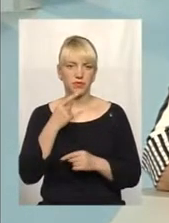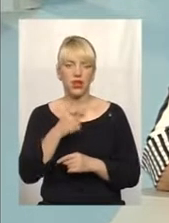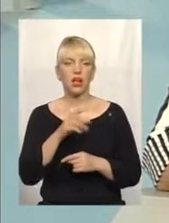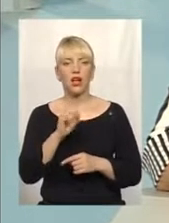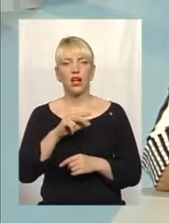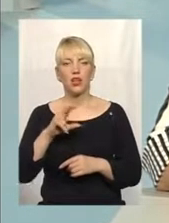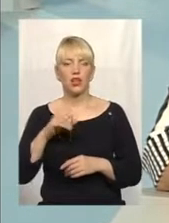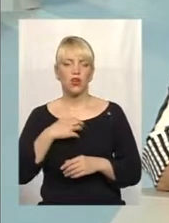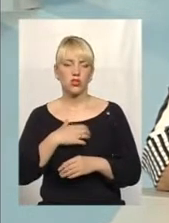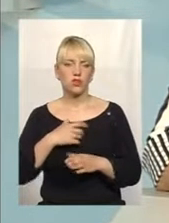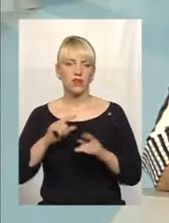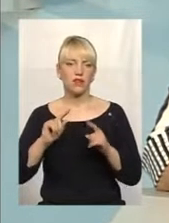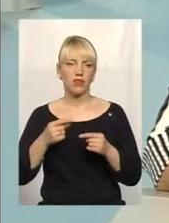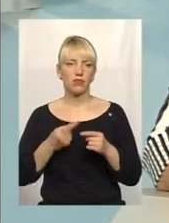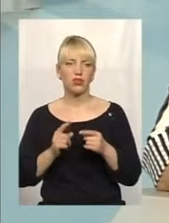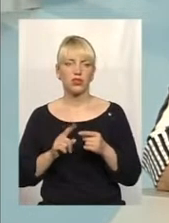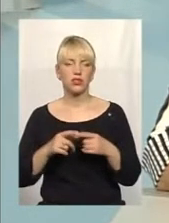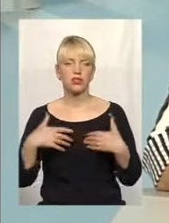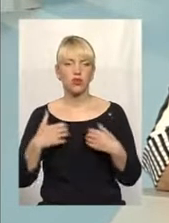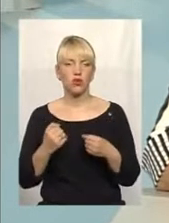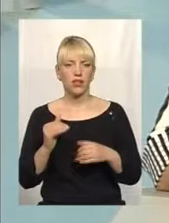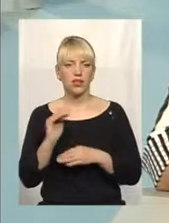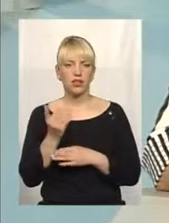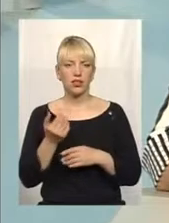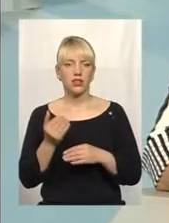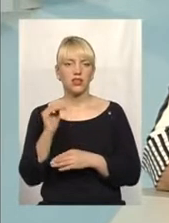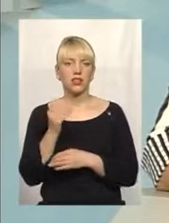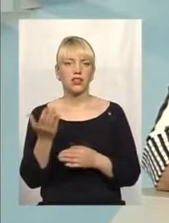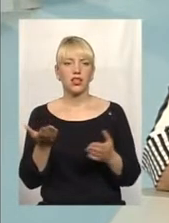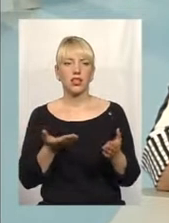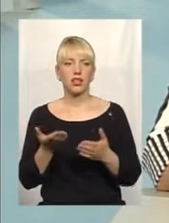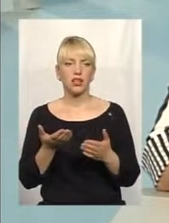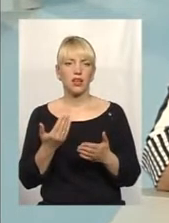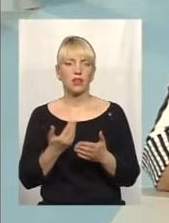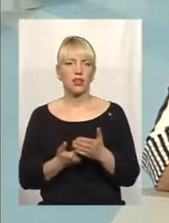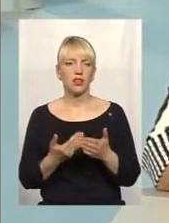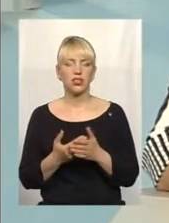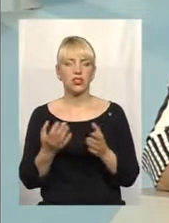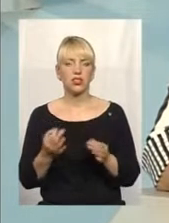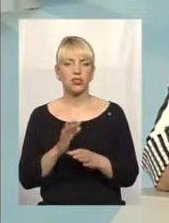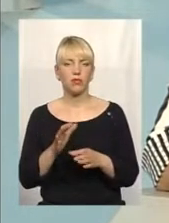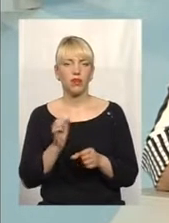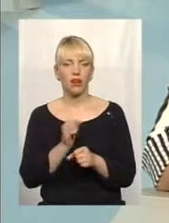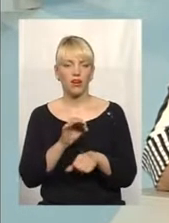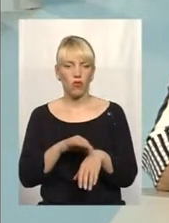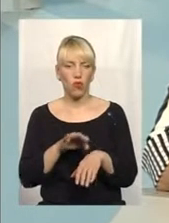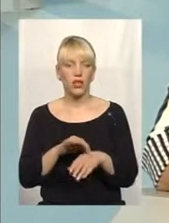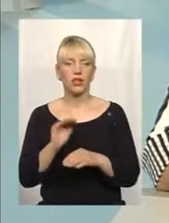Але основна вимога – це перше, здорова дитина, це дитина, яка практично нічим не хворіла, це дитина, яка